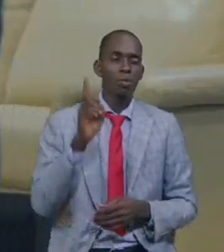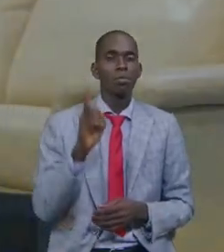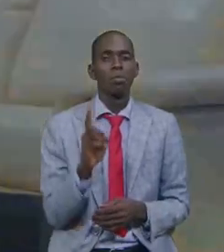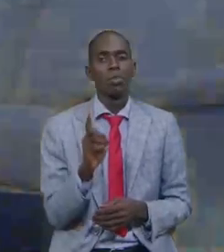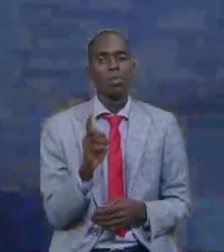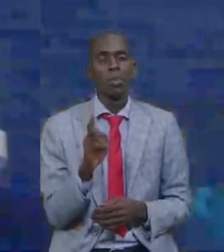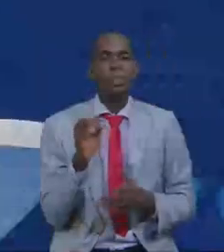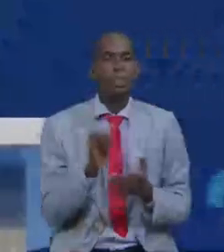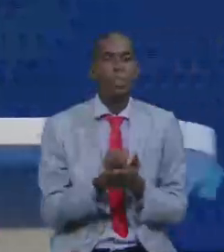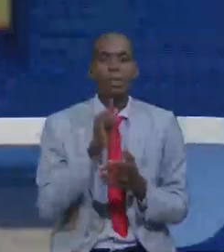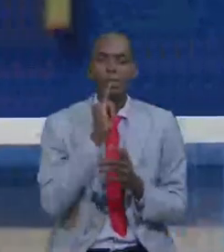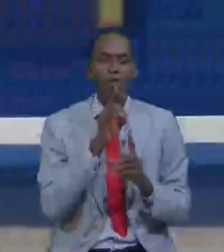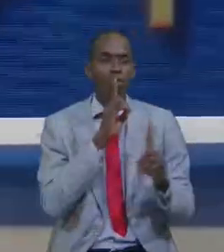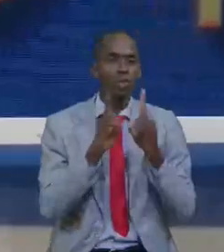parlant